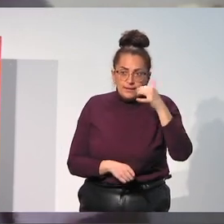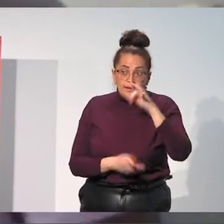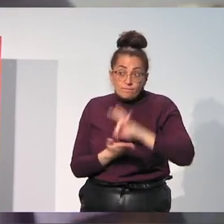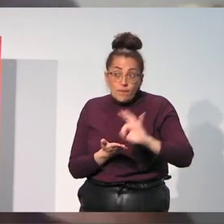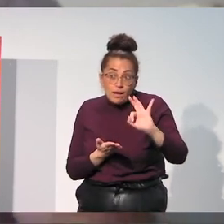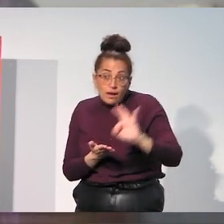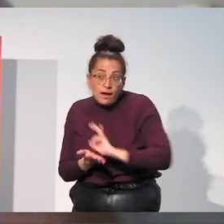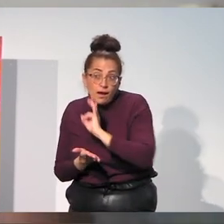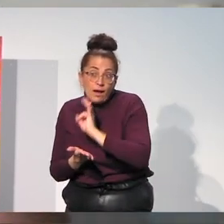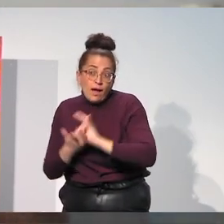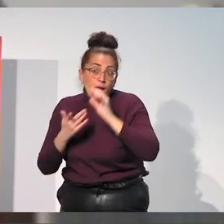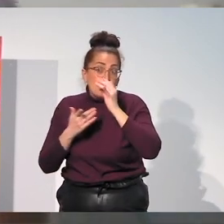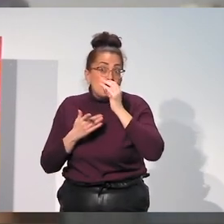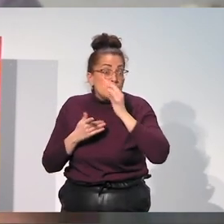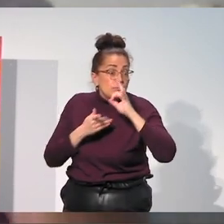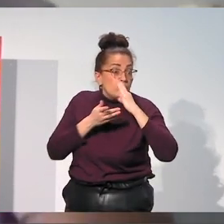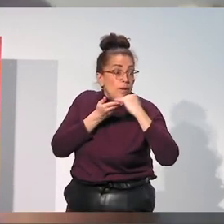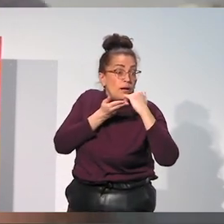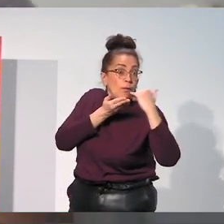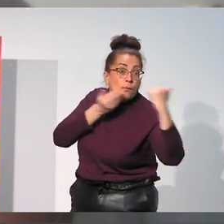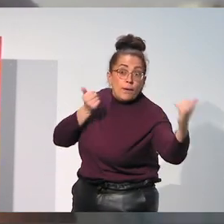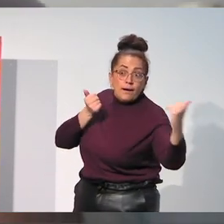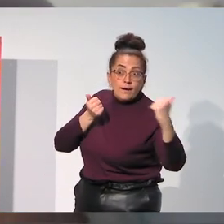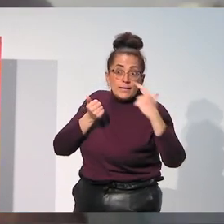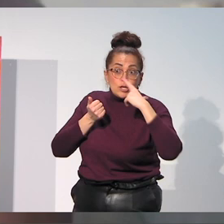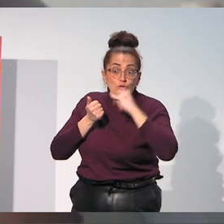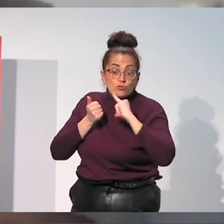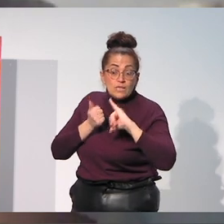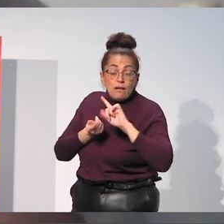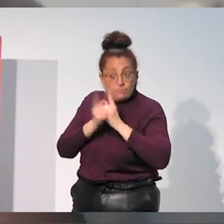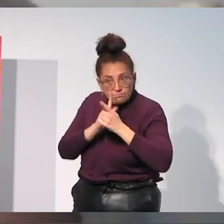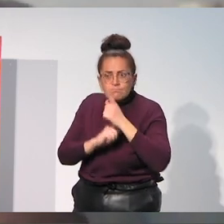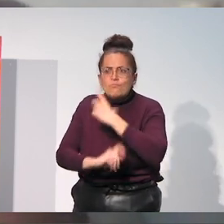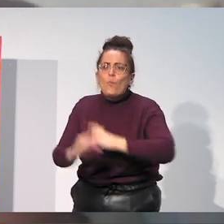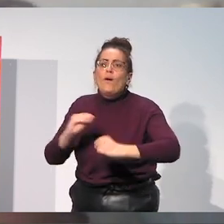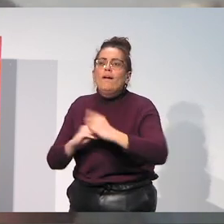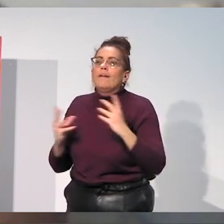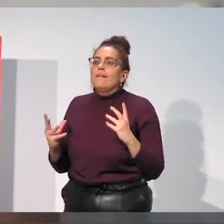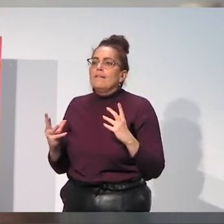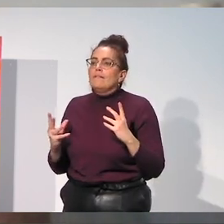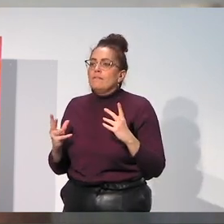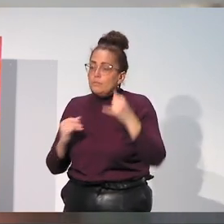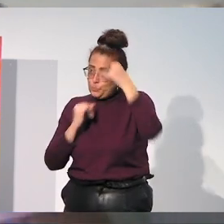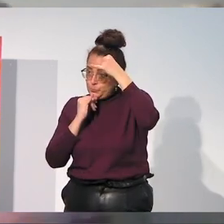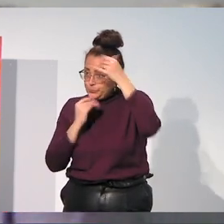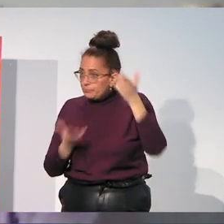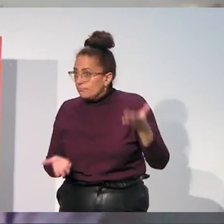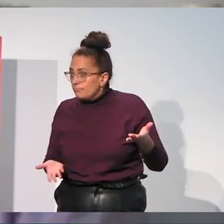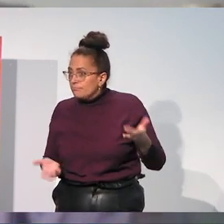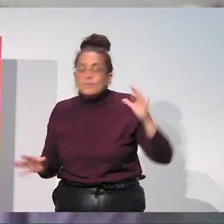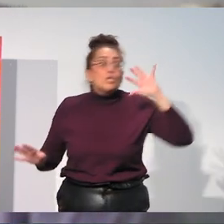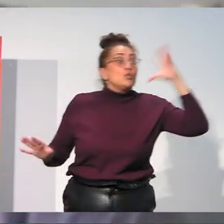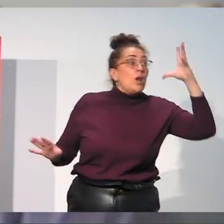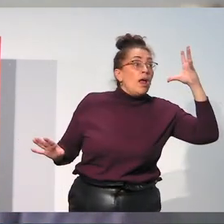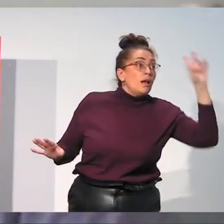et qui, avec le temps, a fini par se concrétiser jusqu'à devenir quelque chose. Prenons par exemple l'exemple de la Lune, puisqu'on est en train de parler du Soleil,